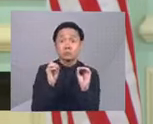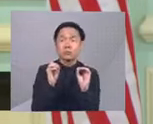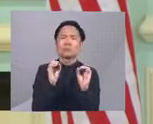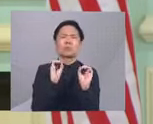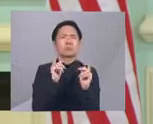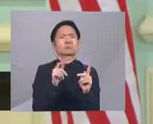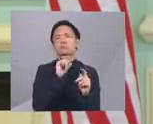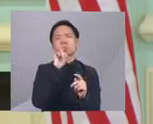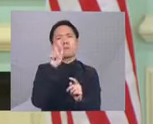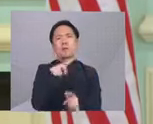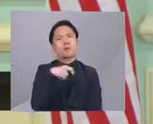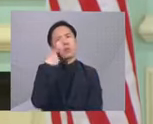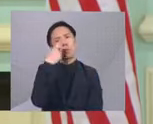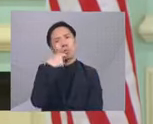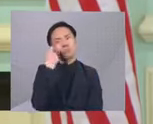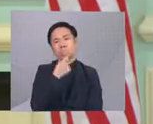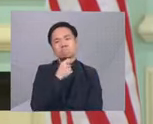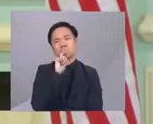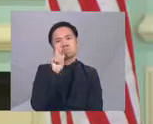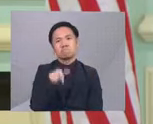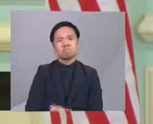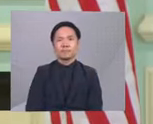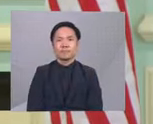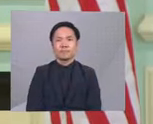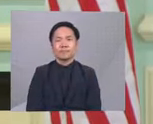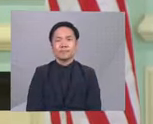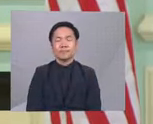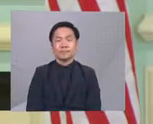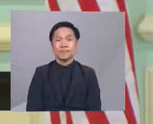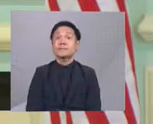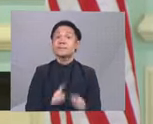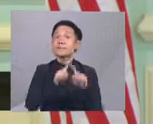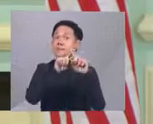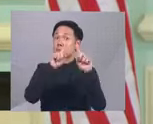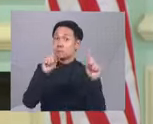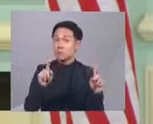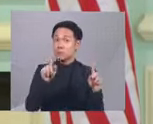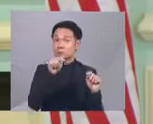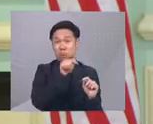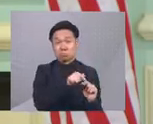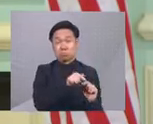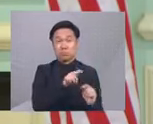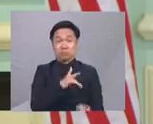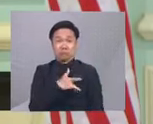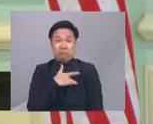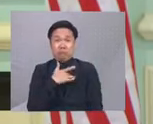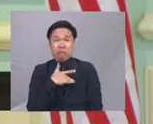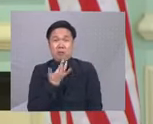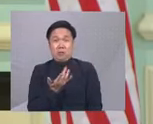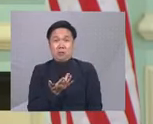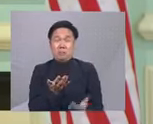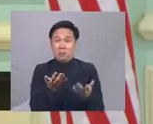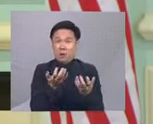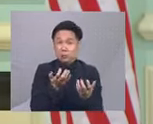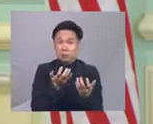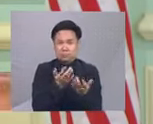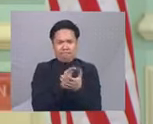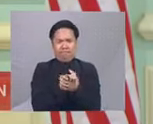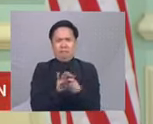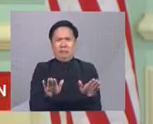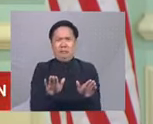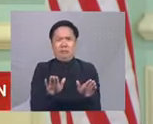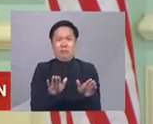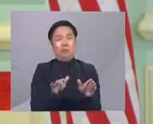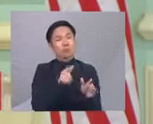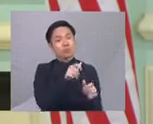membuat swab test secara wajib. Walaupun demi keselamatan mereka, kalau mereka secara sukarela untuk membuat swab test